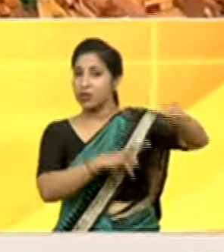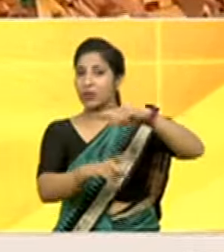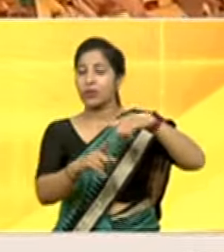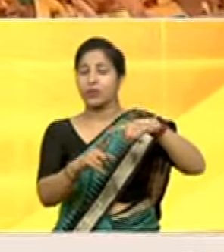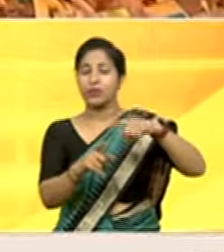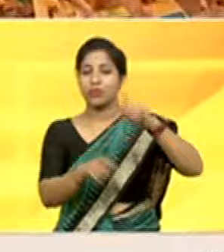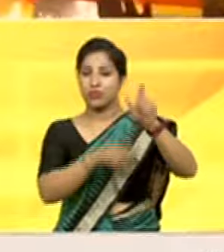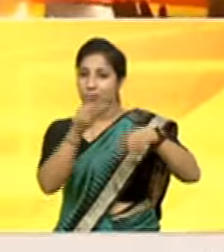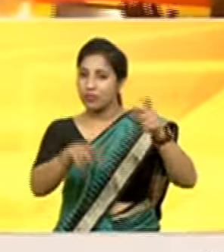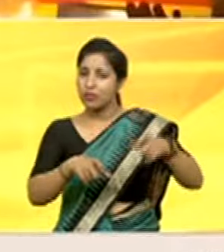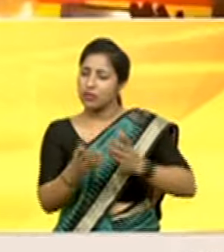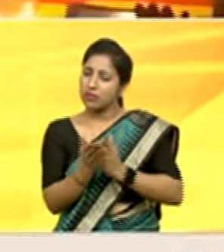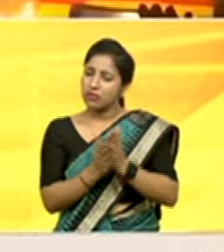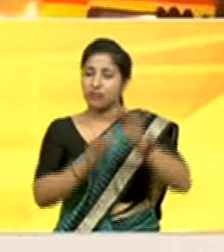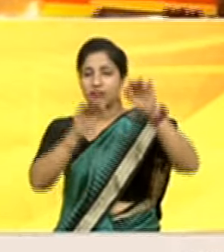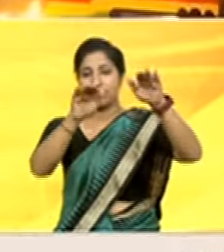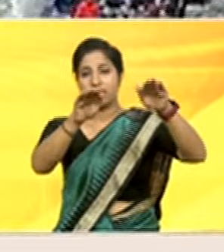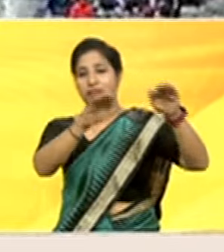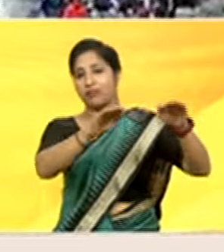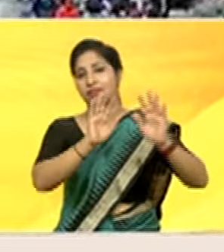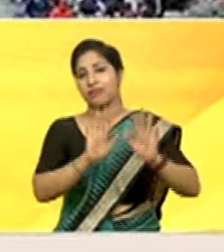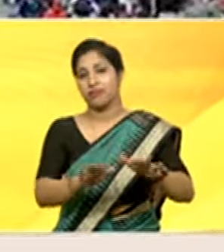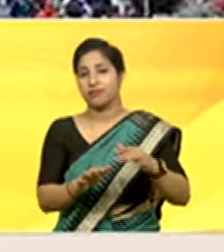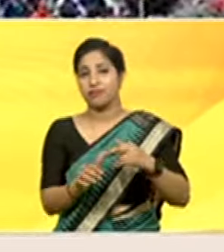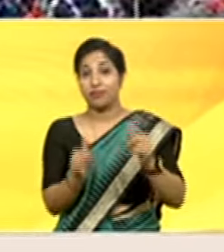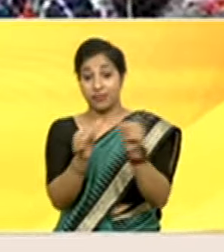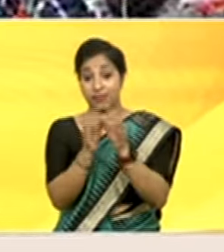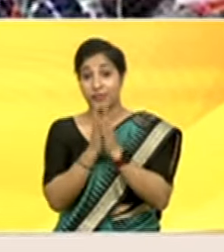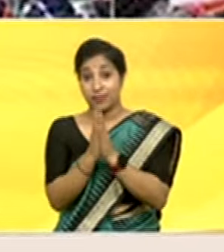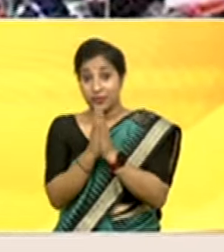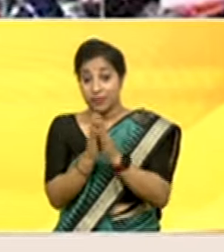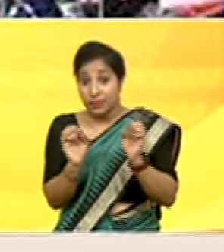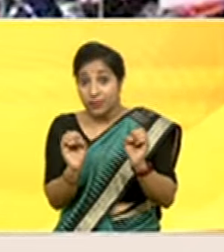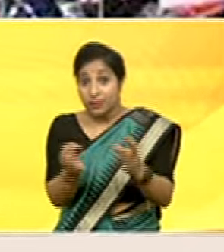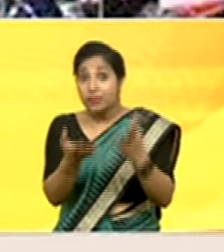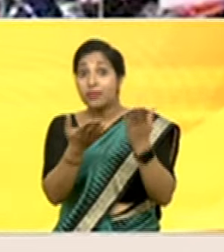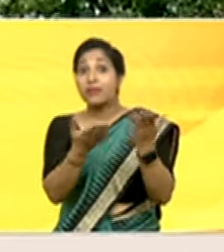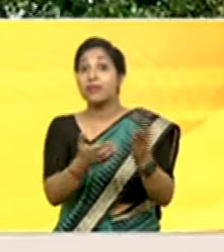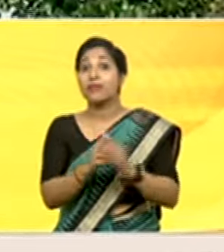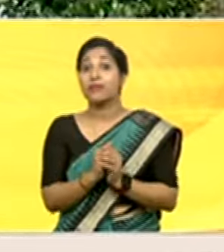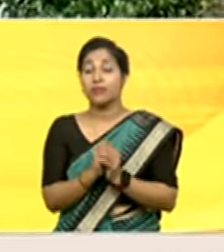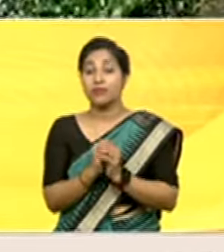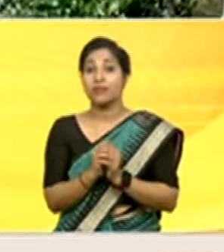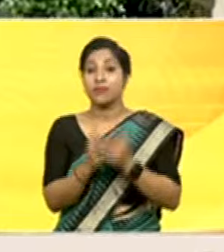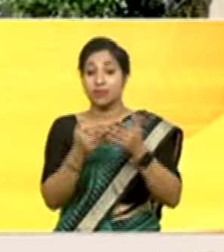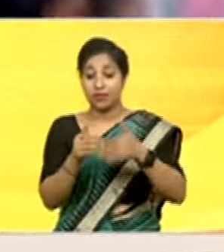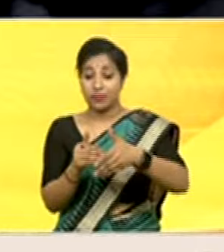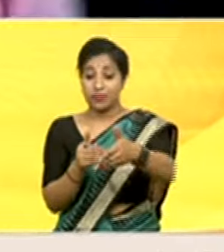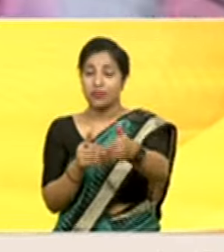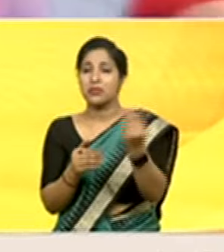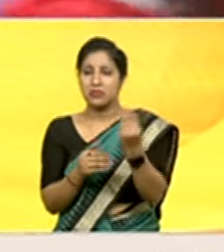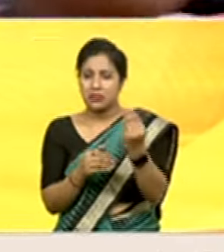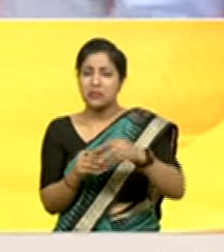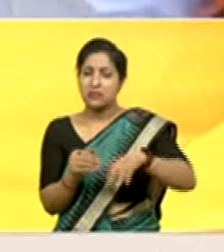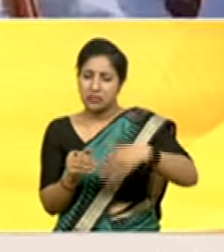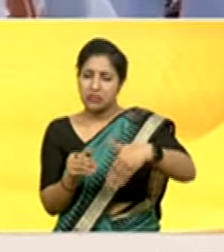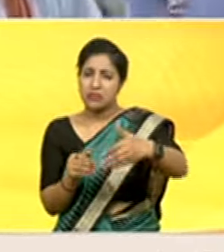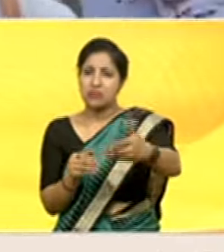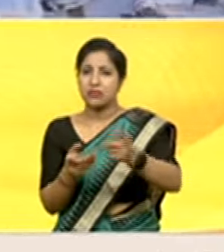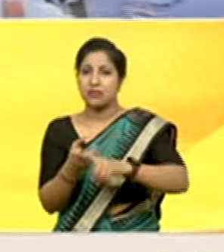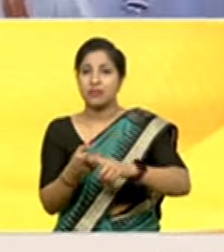देशवासियों पर सदैव बनी रहे। अमर्नात यात्रा भी शुरू हो चुकी है और अगले कज दिनों में